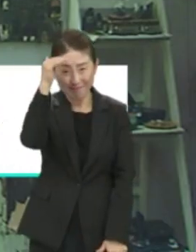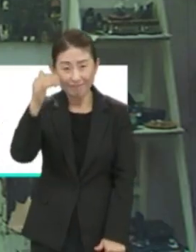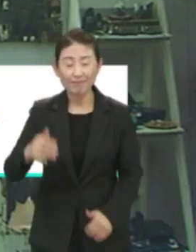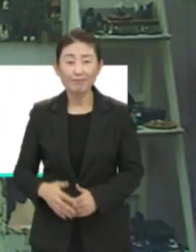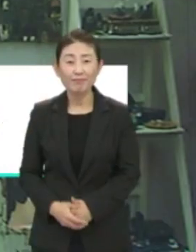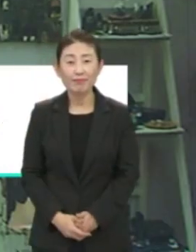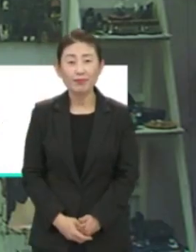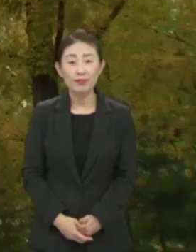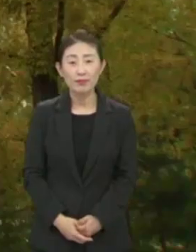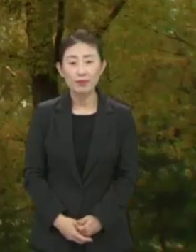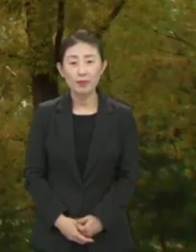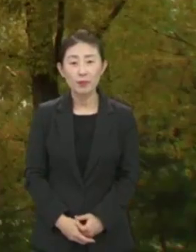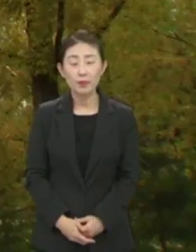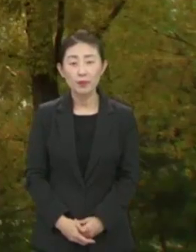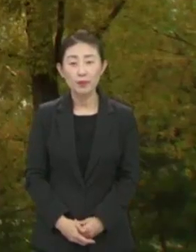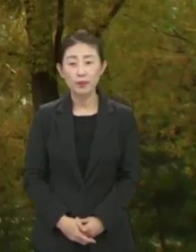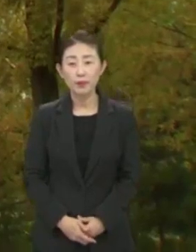기자입니다.